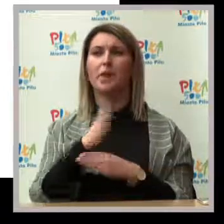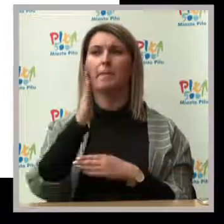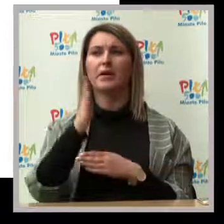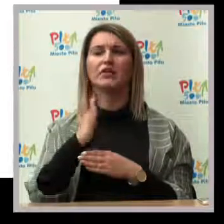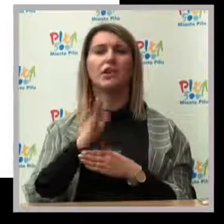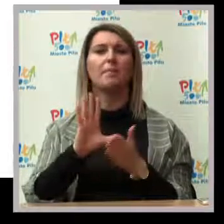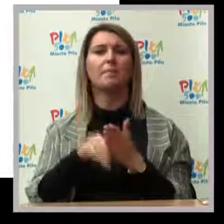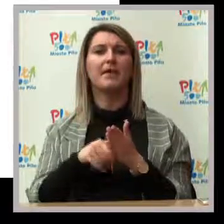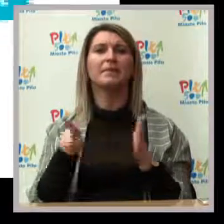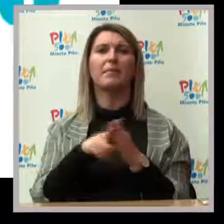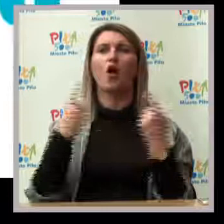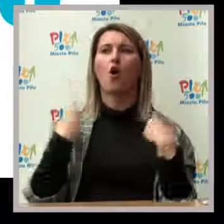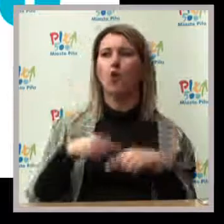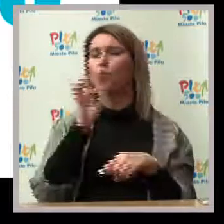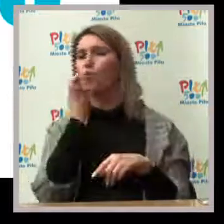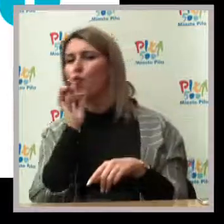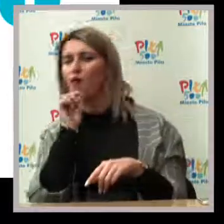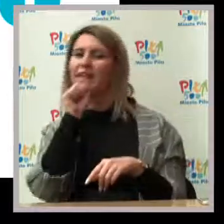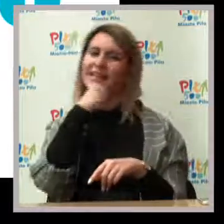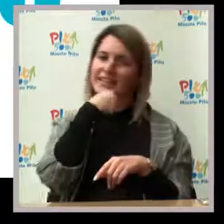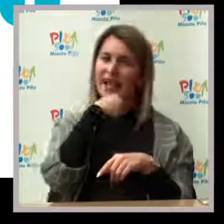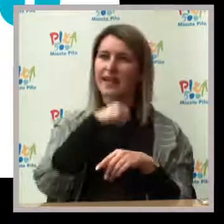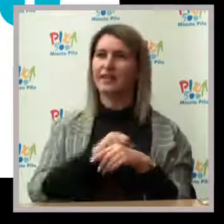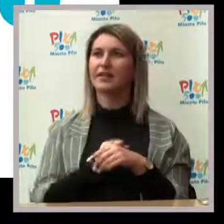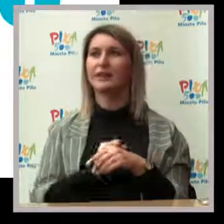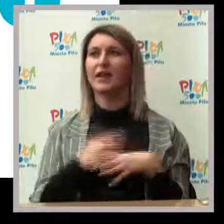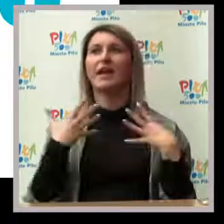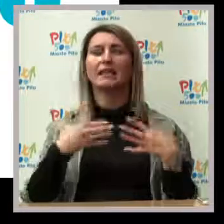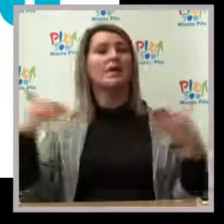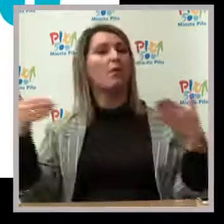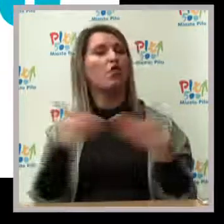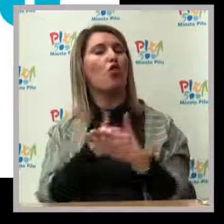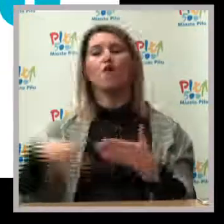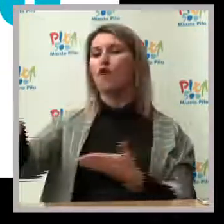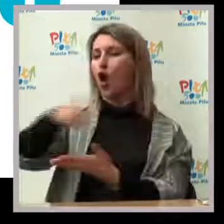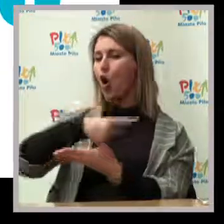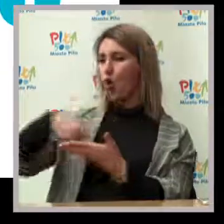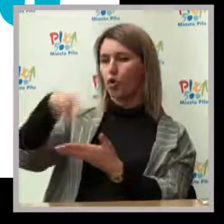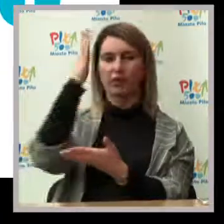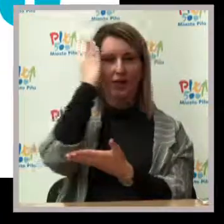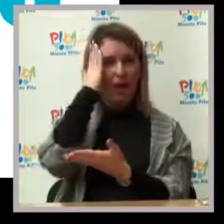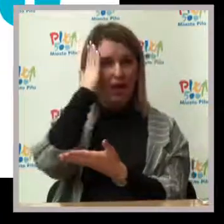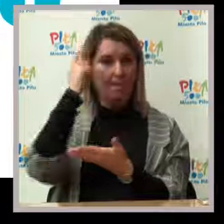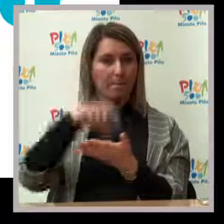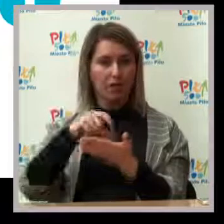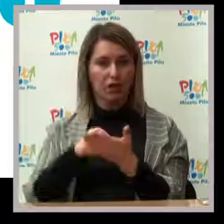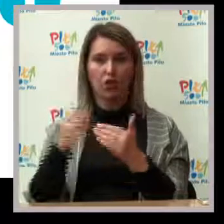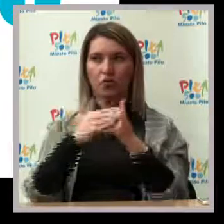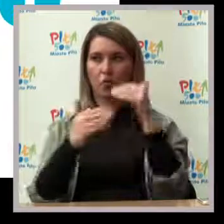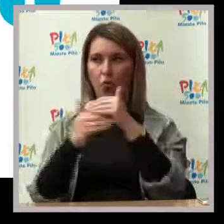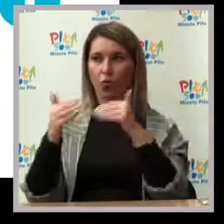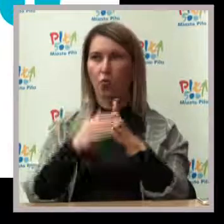miastem wielopokoleniowym i będziemy starać się, by jak najwięcej młodego pokolenia tutaj